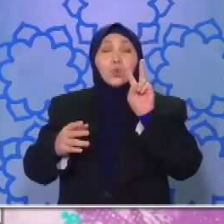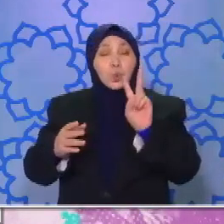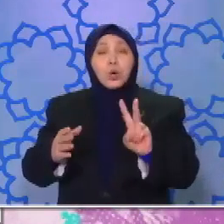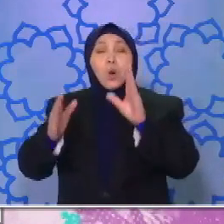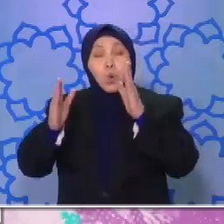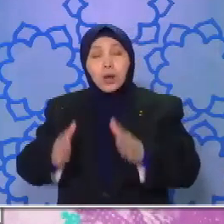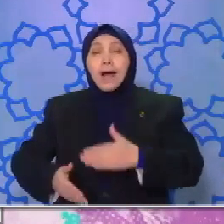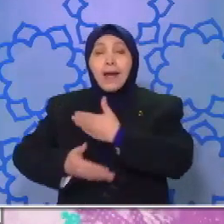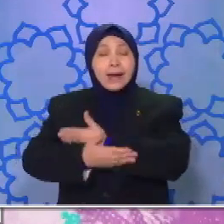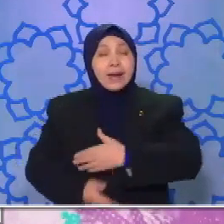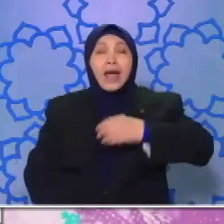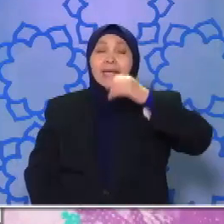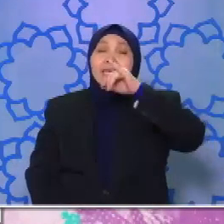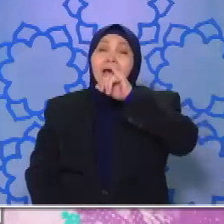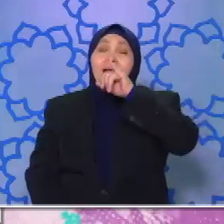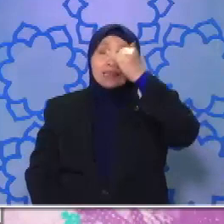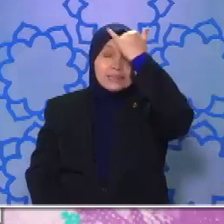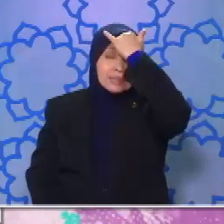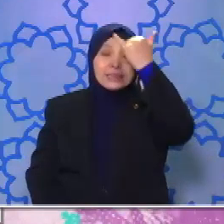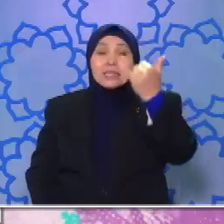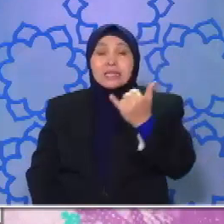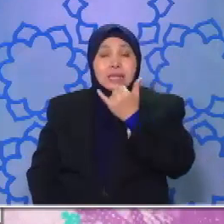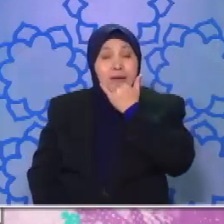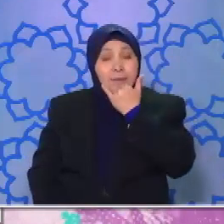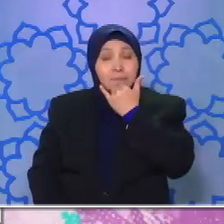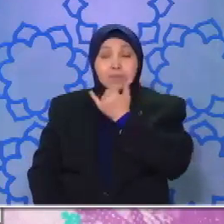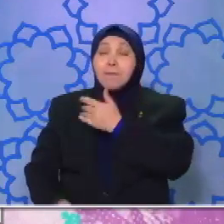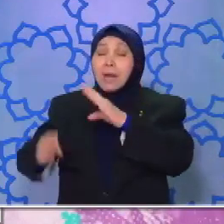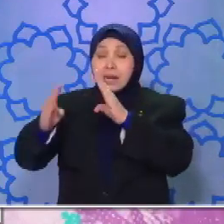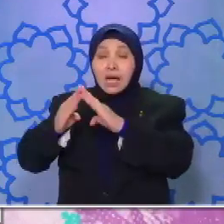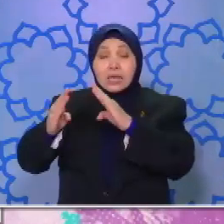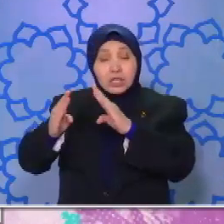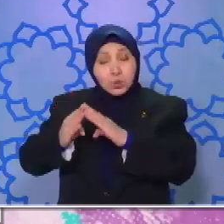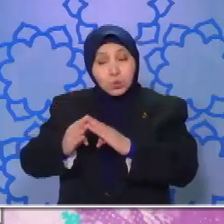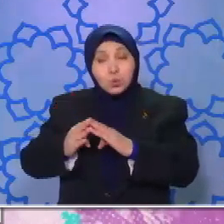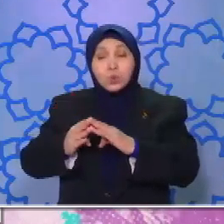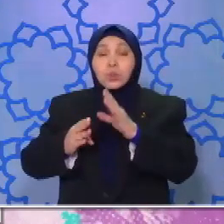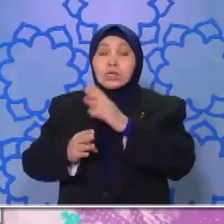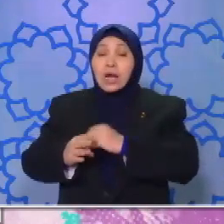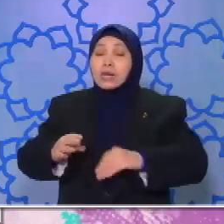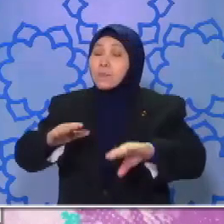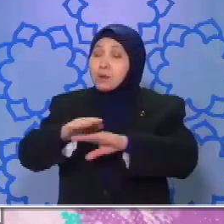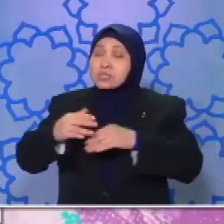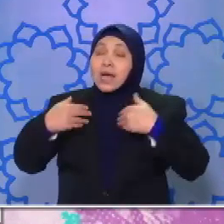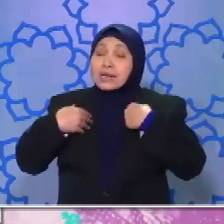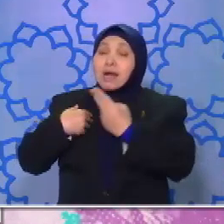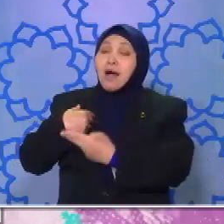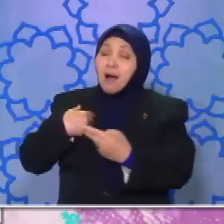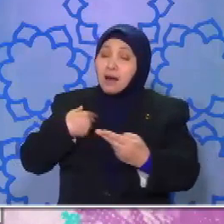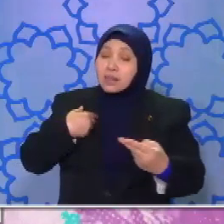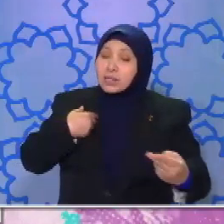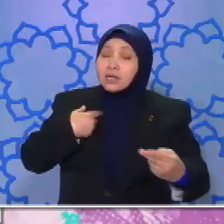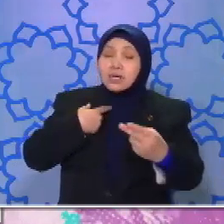lighulamaini yatimaini fil madinati wa kana tahtahu